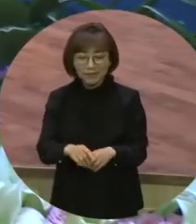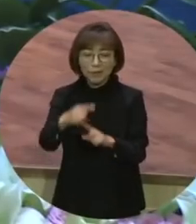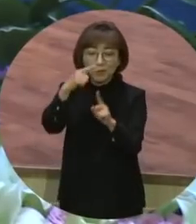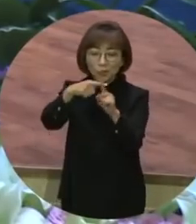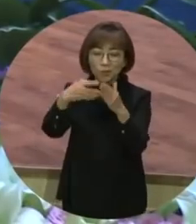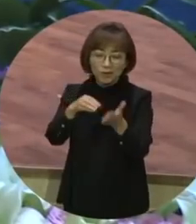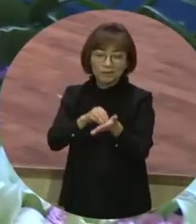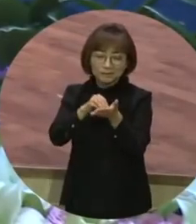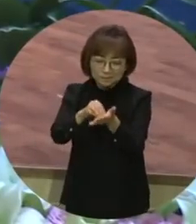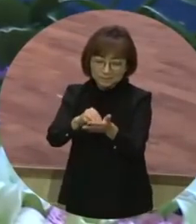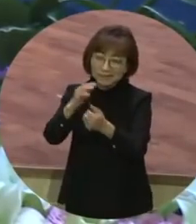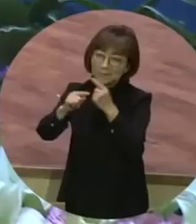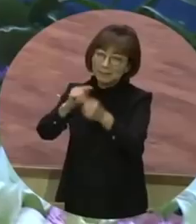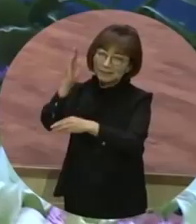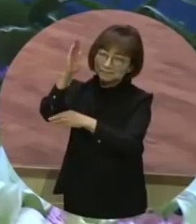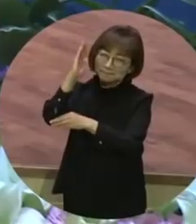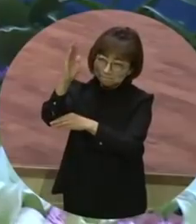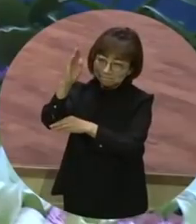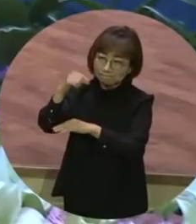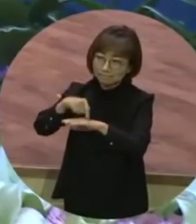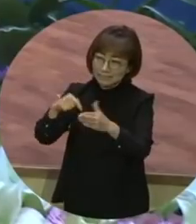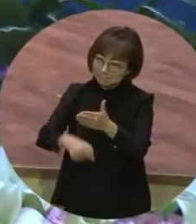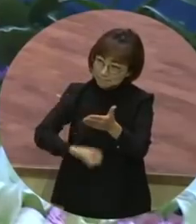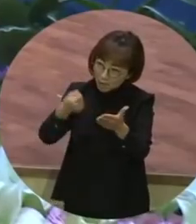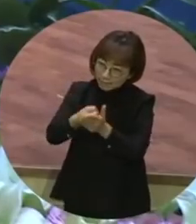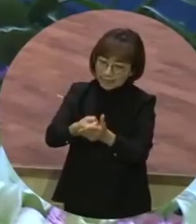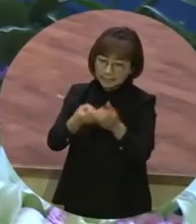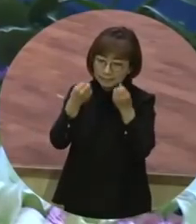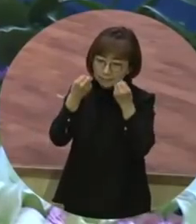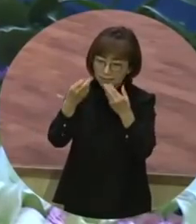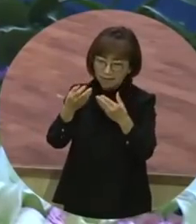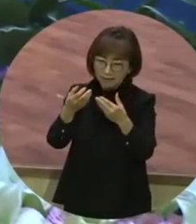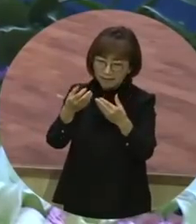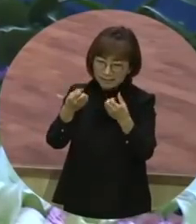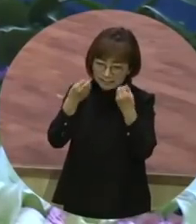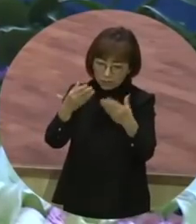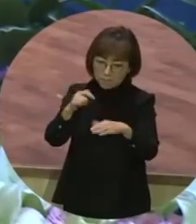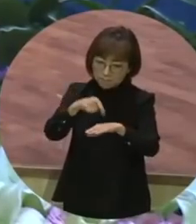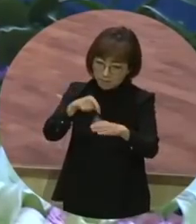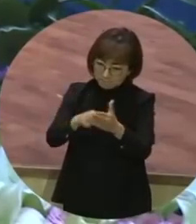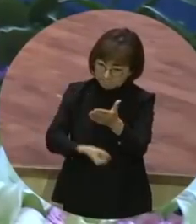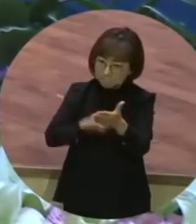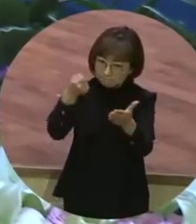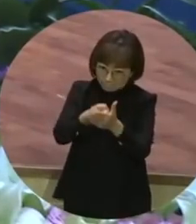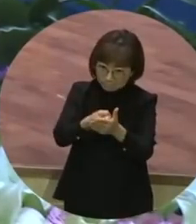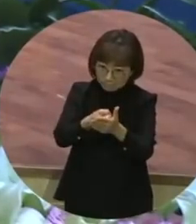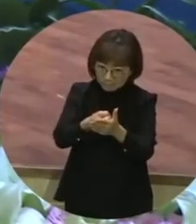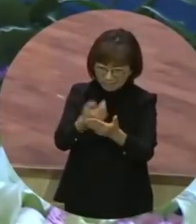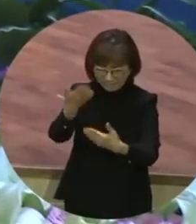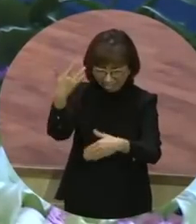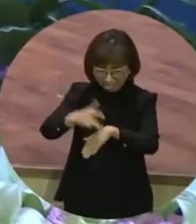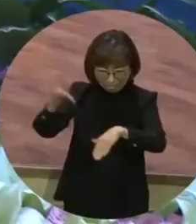결단하라고. 아멘. 아멘. 이 말씀 듣고 너 결단하라고 하는 시간표 온 거예요 오늘.